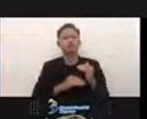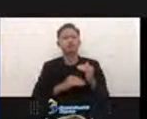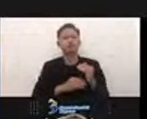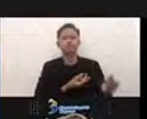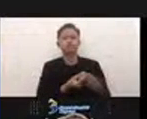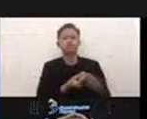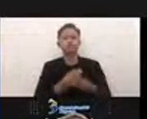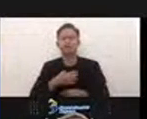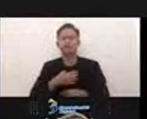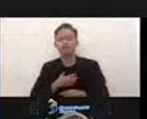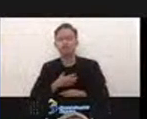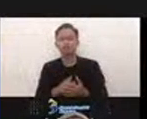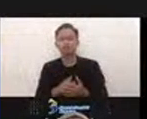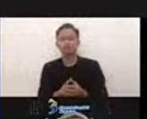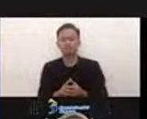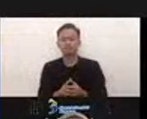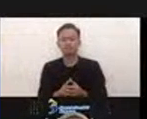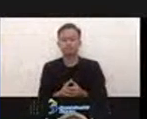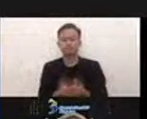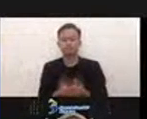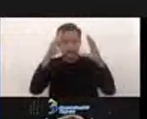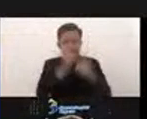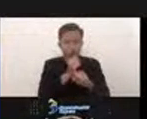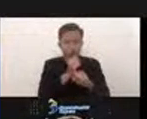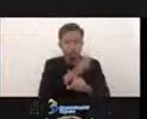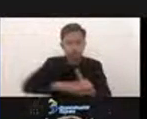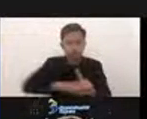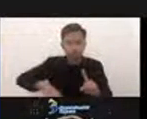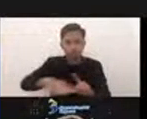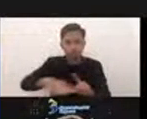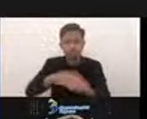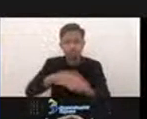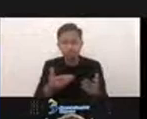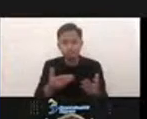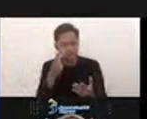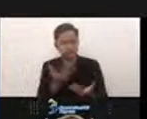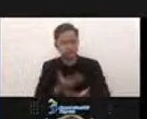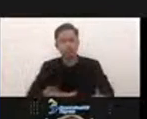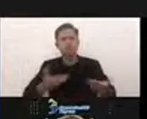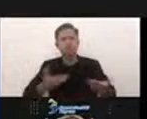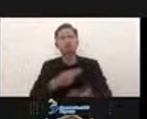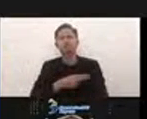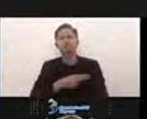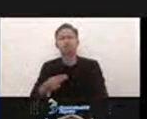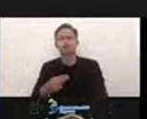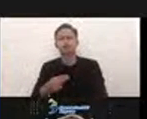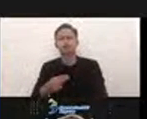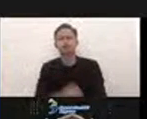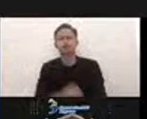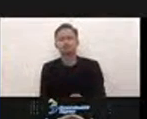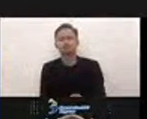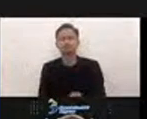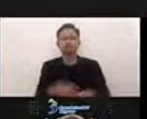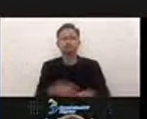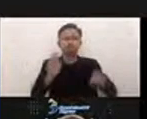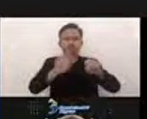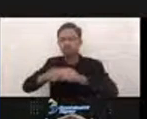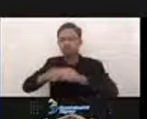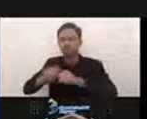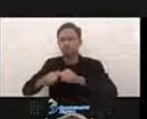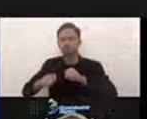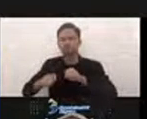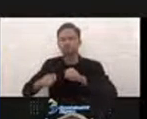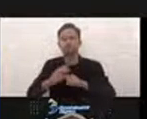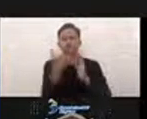dan HAM kemudian juga menentukan fokus area berdasarkan kondisi eksisting Indonesia kemudian juga merumuskan kerangka